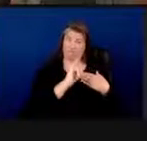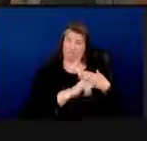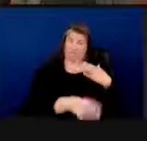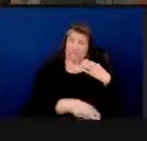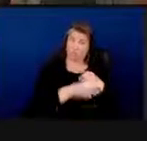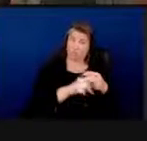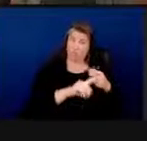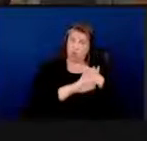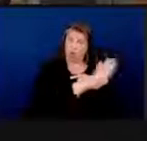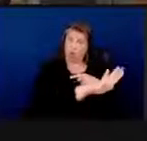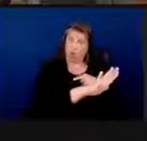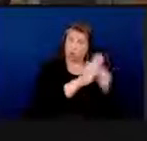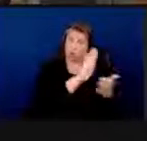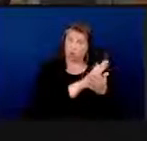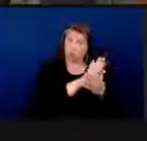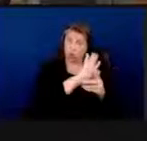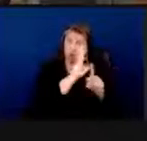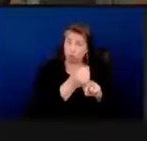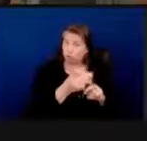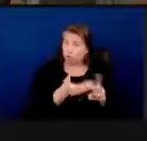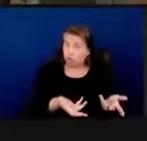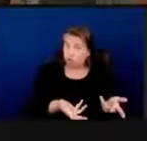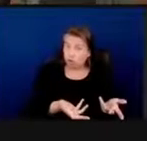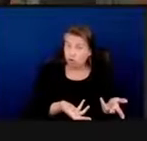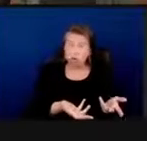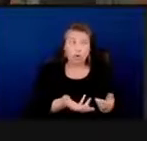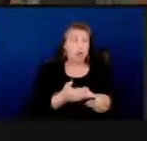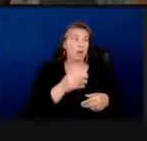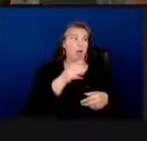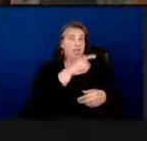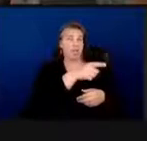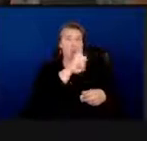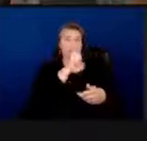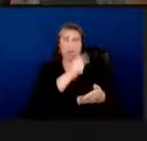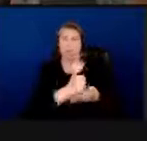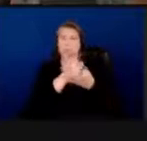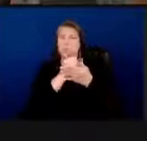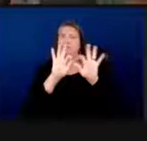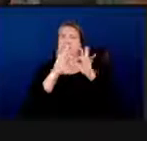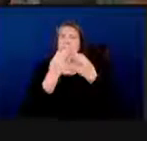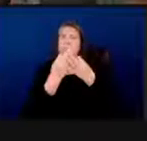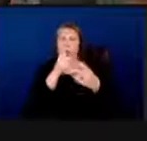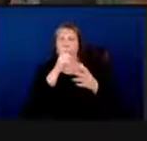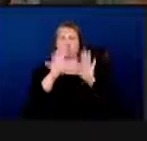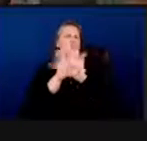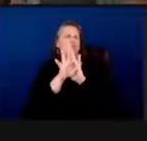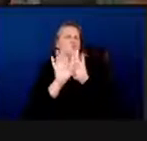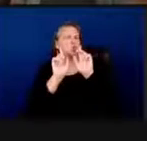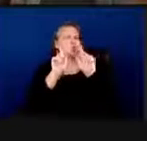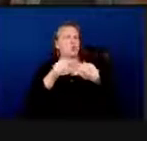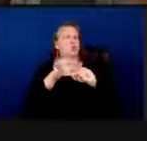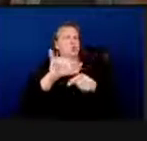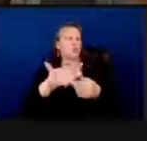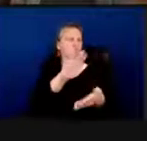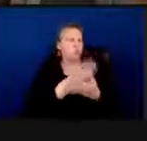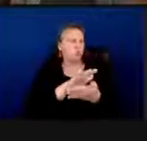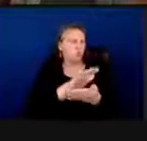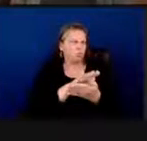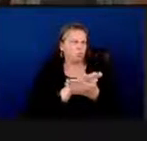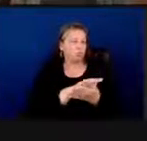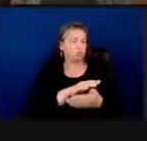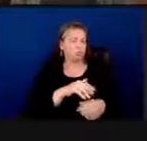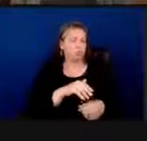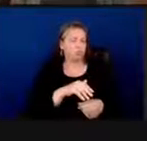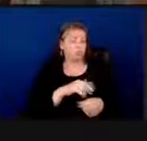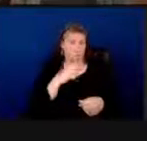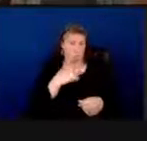إلى ثقافتهم ويشعرون بأن هذا الأمر عامل جاذب للعائلات، هل